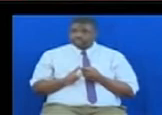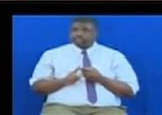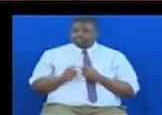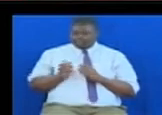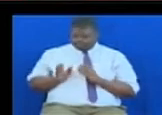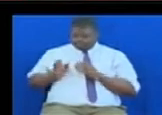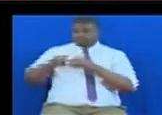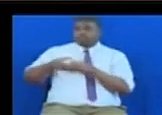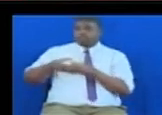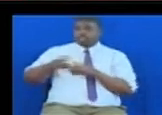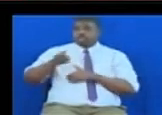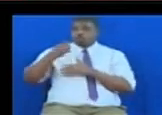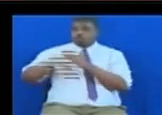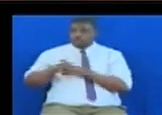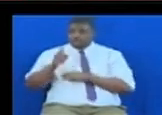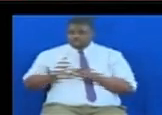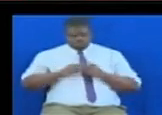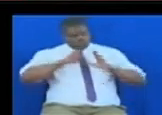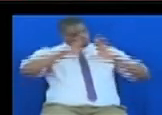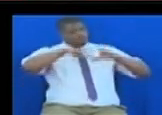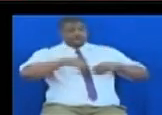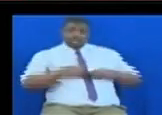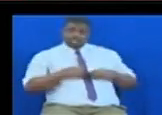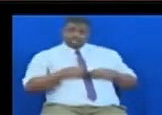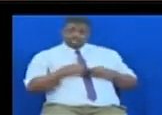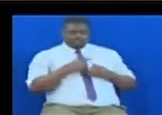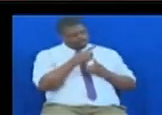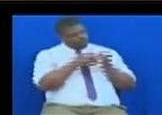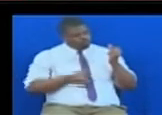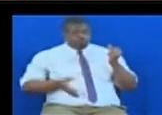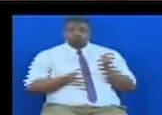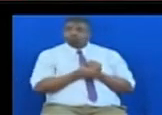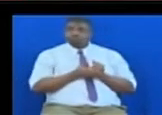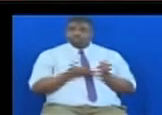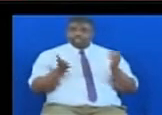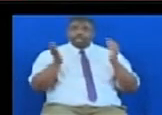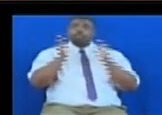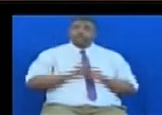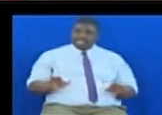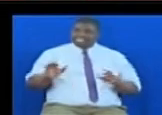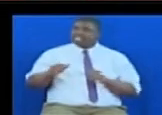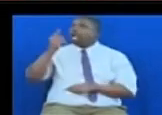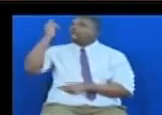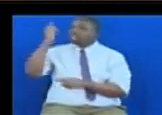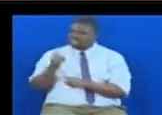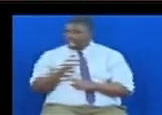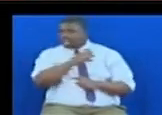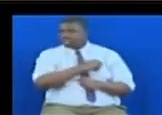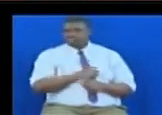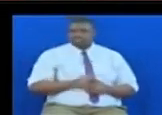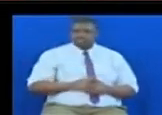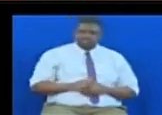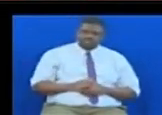vikao vyetu vya ndani tulikuwa tunakiri kwamba Magufuli ametumaliza ni hatari.